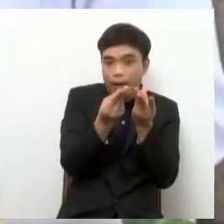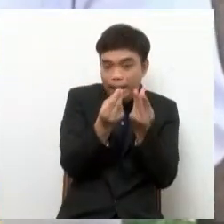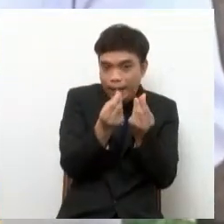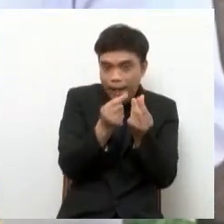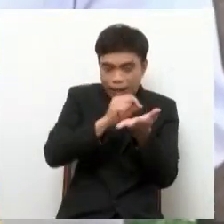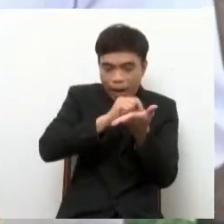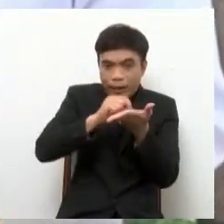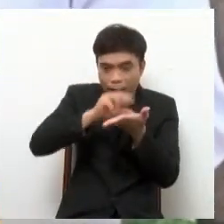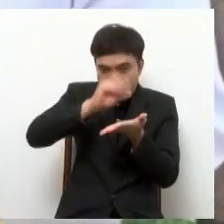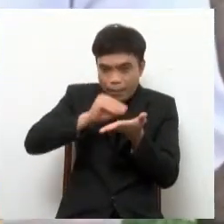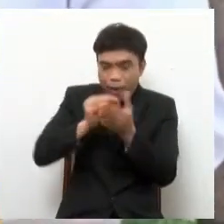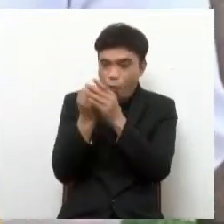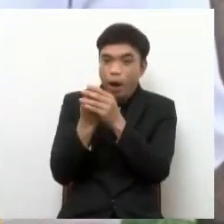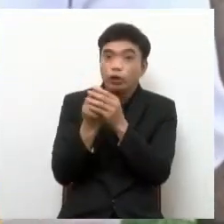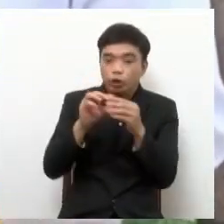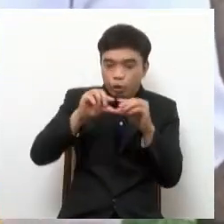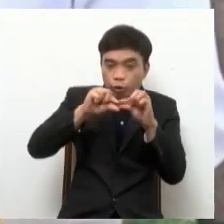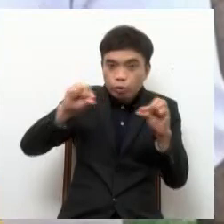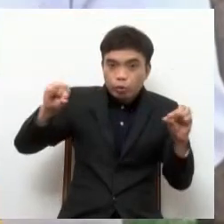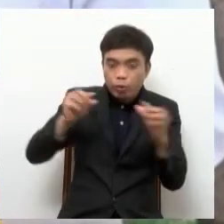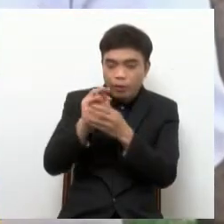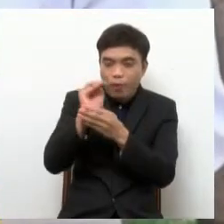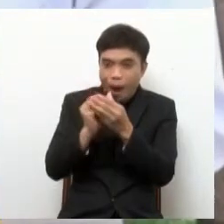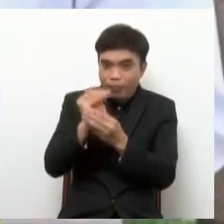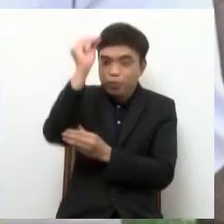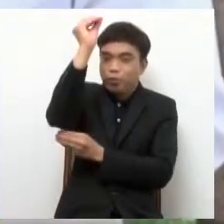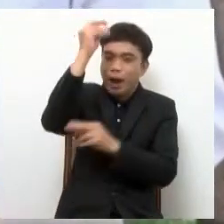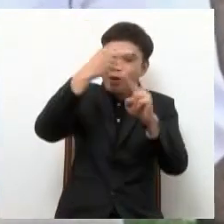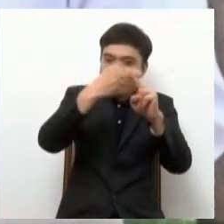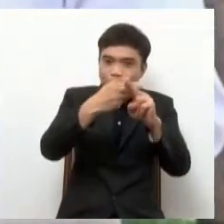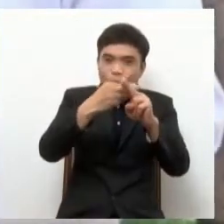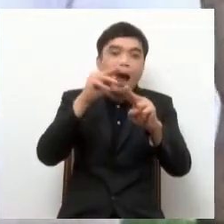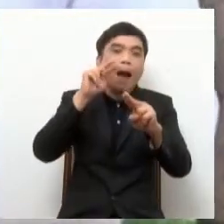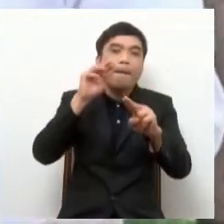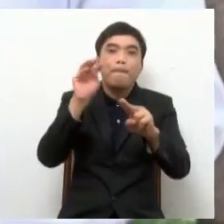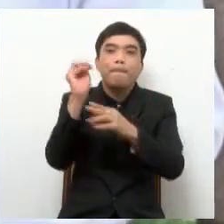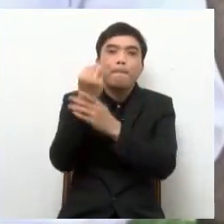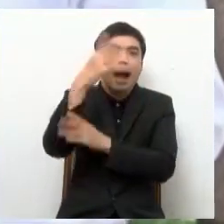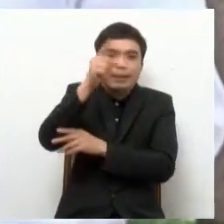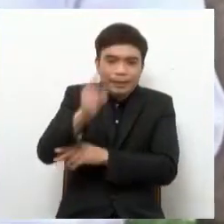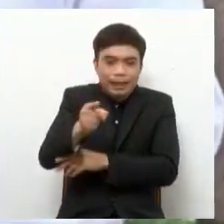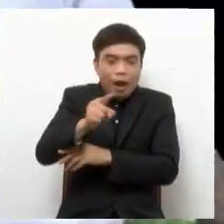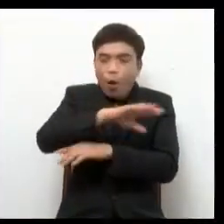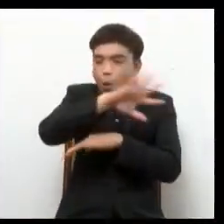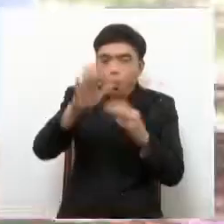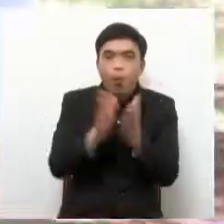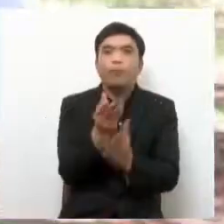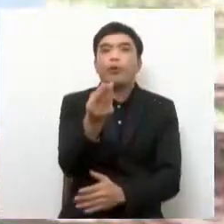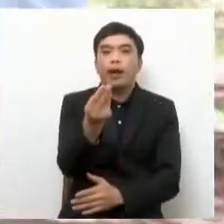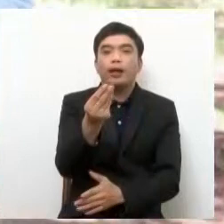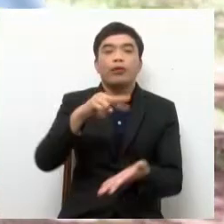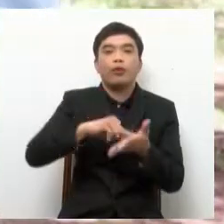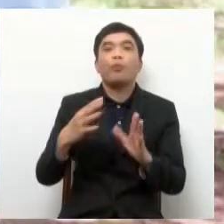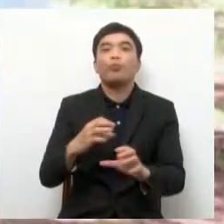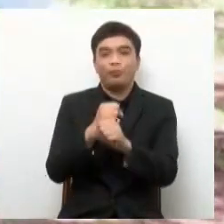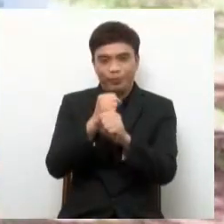ความสูงของไม้แบบส่วนด้วยเงาของไม้แบบคูณด้วยเงาของต้นไม้จริงเราก็จะได้ความสูงของต้นไม้จริงครับ ส